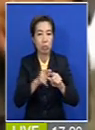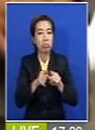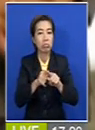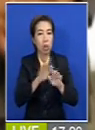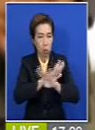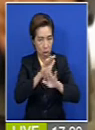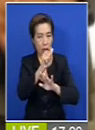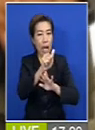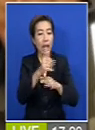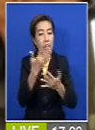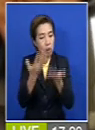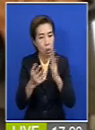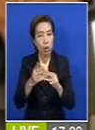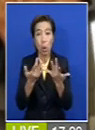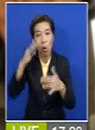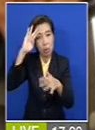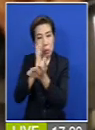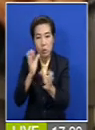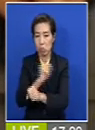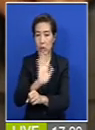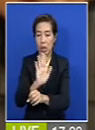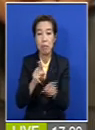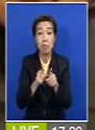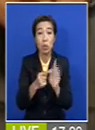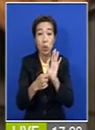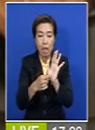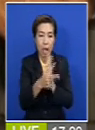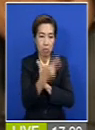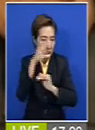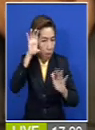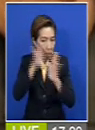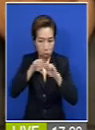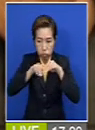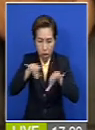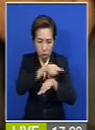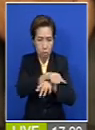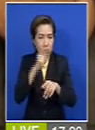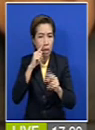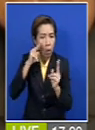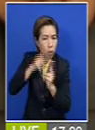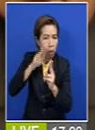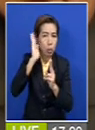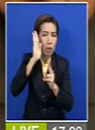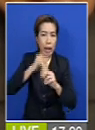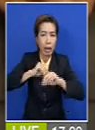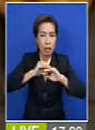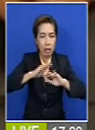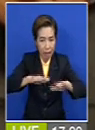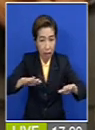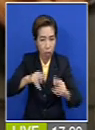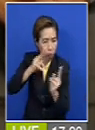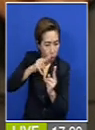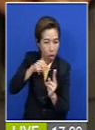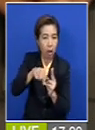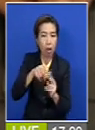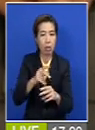หรือว่าสอบสวนได้นะครับอย่างเช่นกรณีที่ไปปรากฏว่ามีเพศสัมพันธ์กับเด็กชายแล้วซื้อบริการทางเพศลักษณะแบบนี้นะครับ